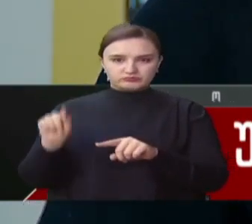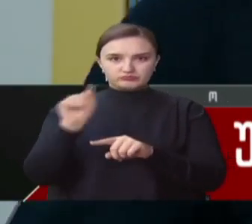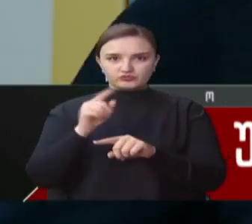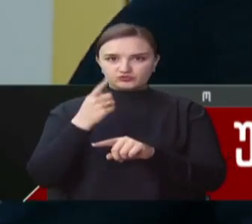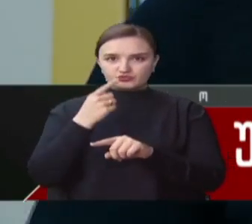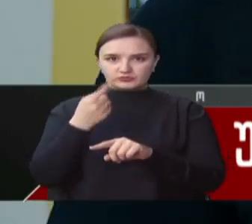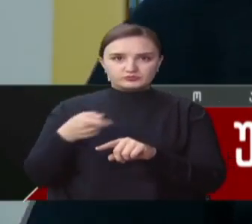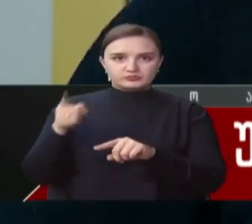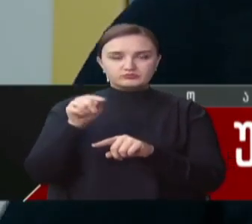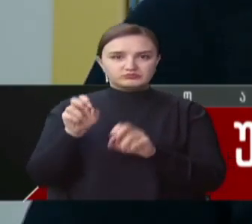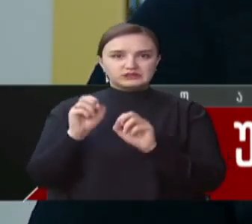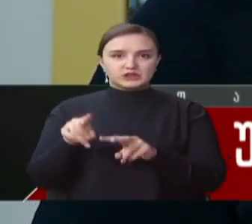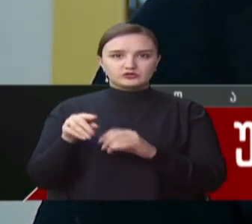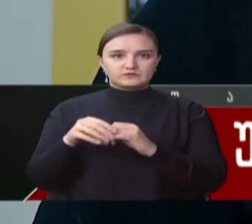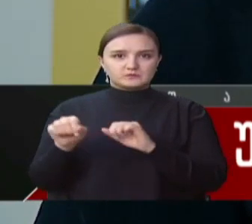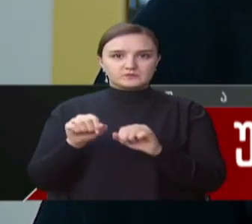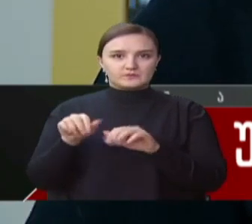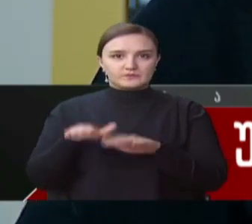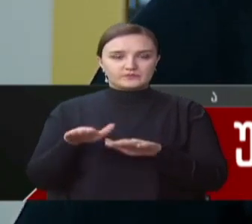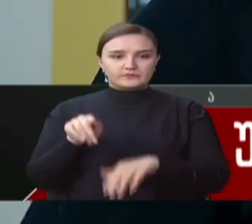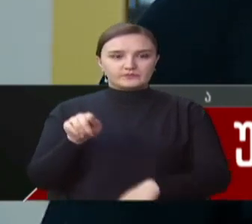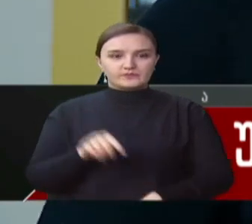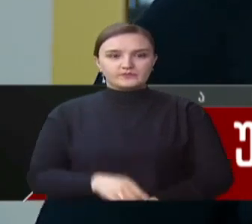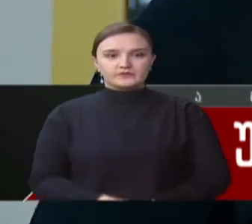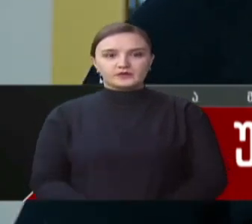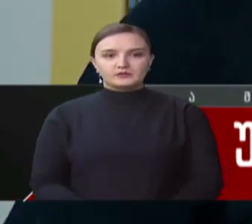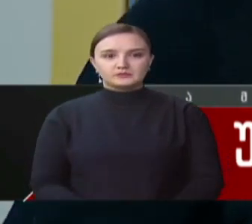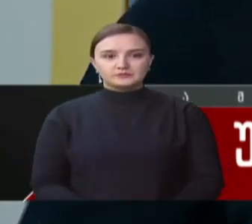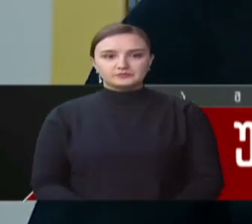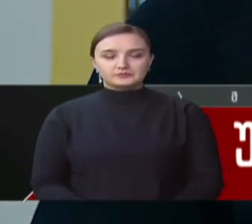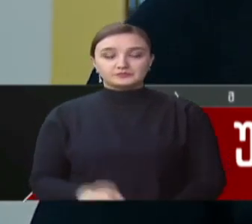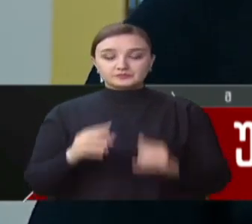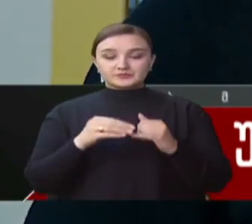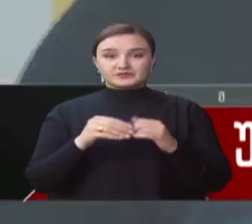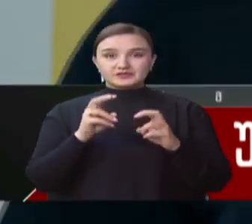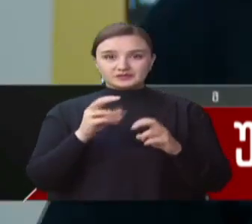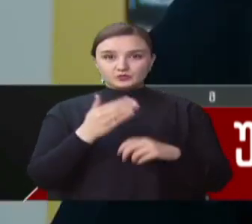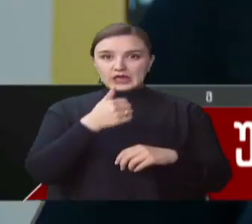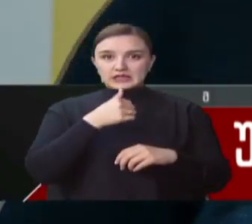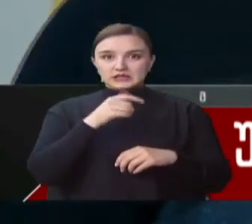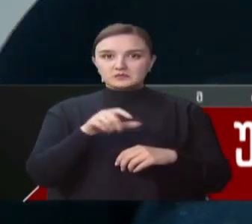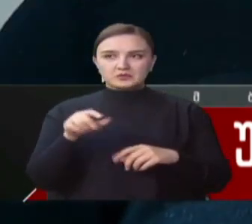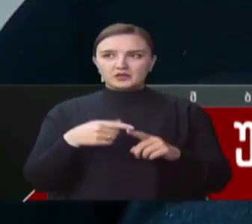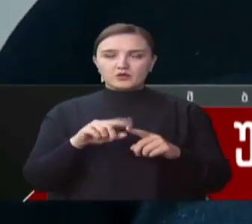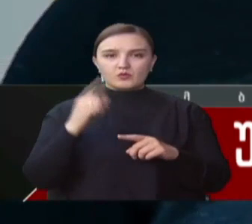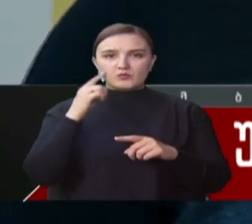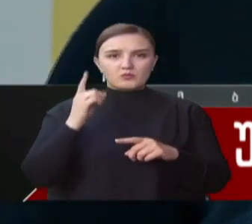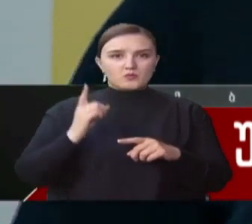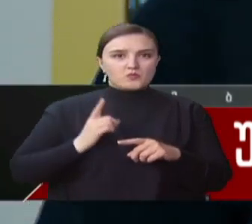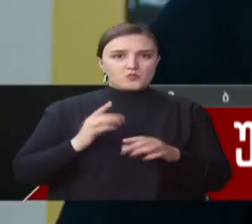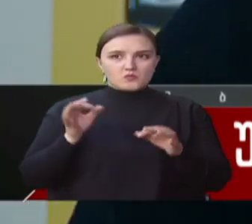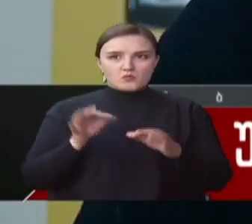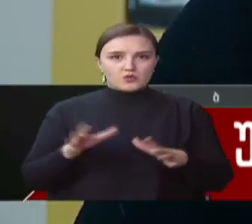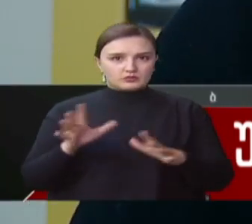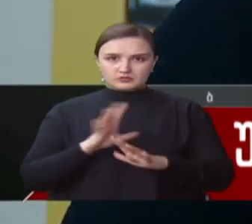ძალიან საშიში მიწის რუს ანუ თქვა სეისმოლოგებისთვის მოულოდნელი არ ყოფილა საქართველოში მე კიდევ ერთხელ